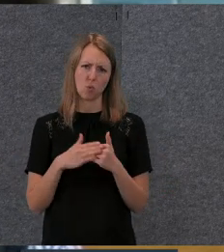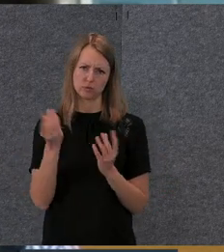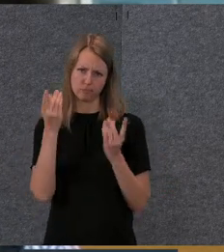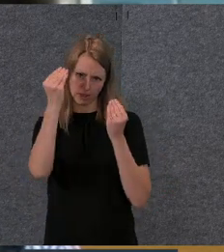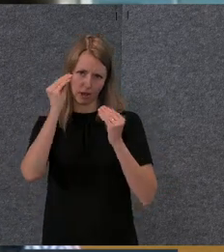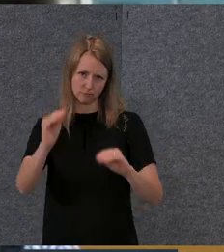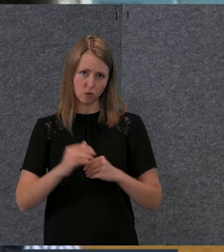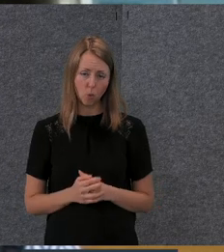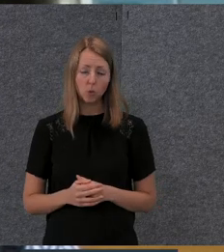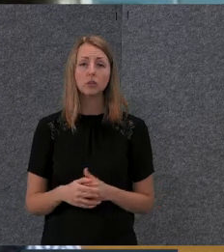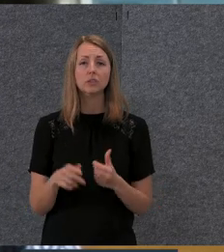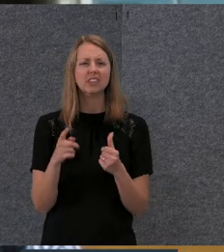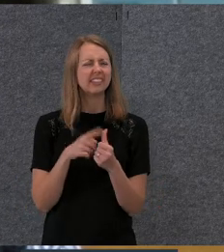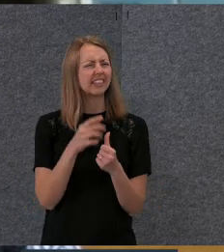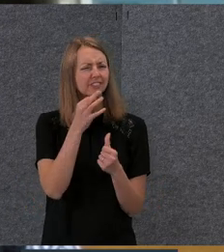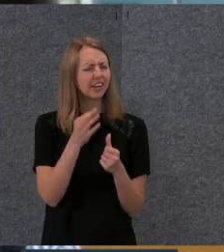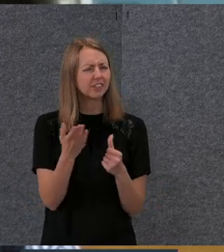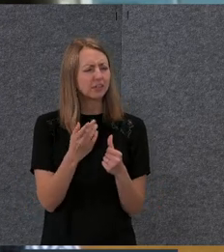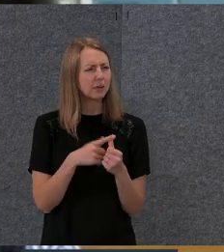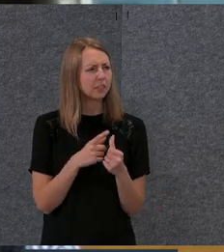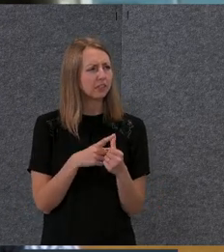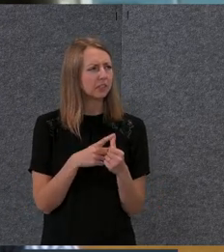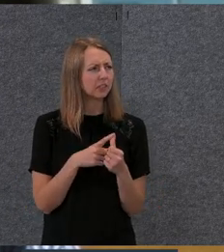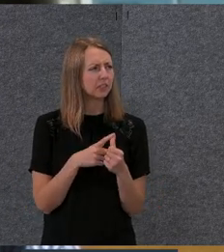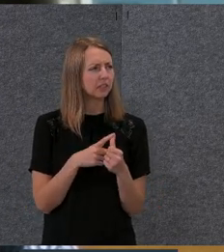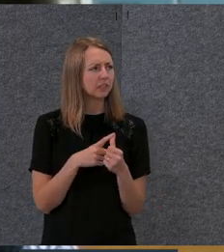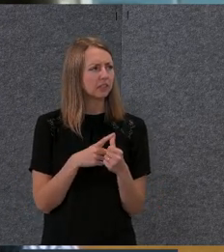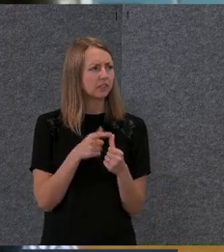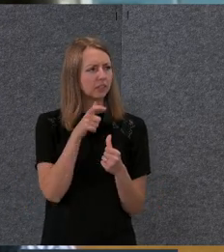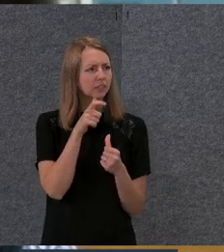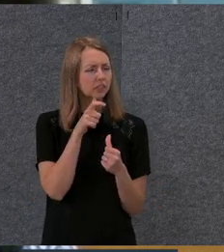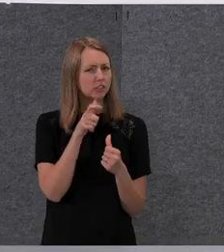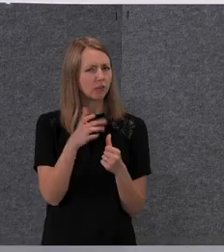Frage, was war die erste nochmal bitte? Stichwort?